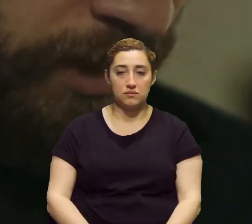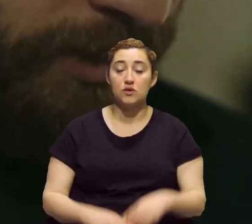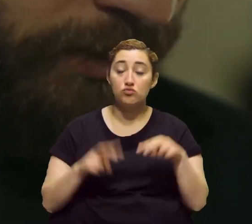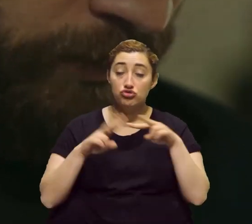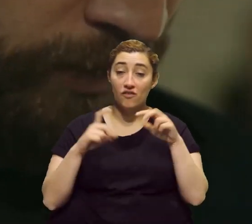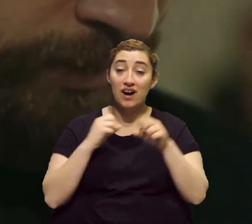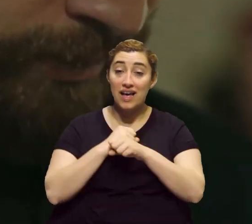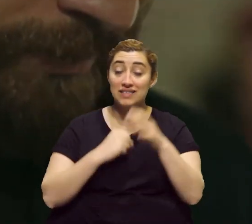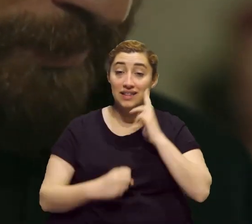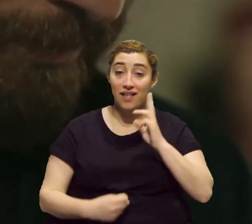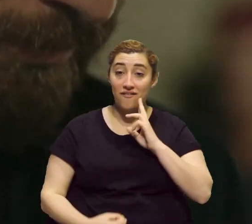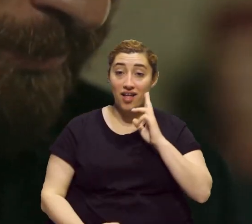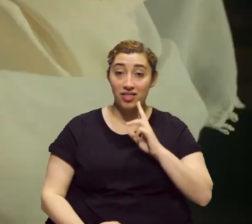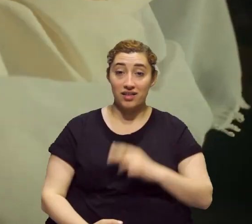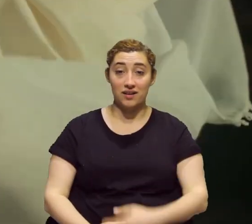Mustafa Gıyasettin Efendi.